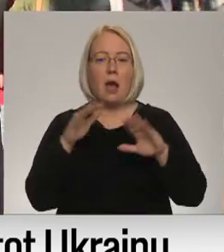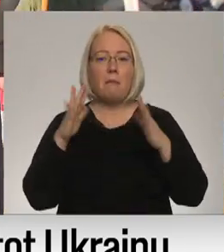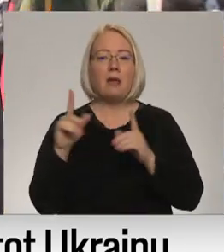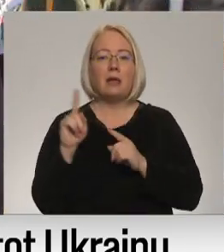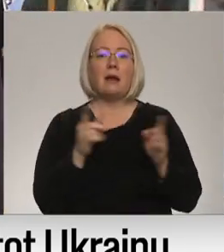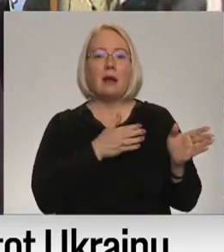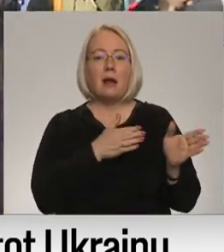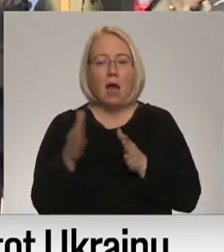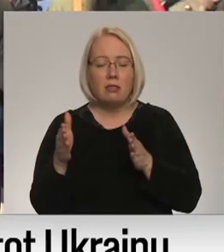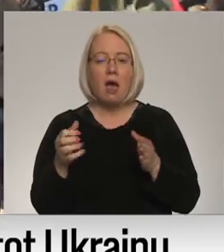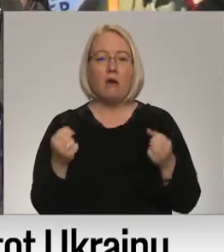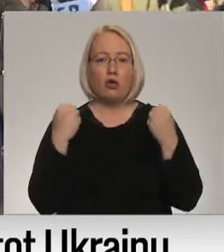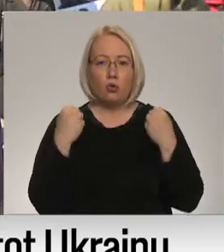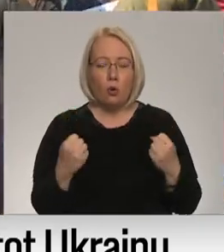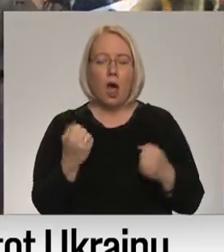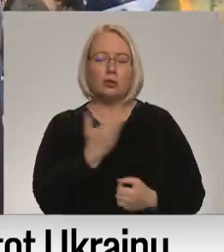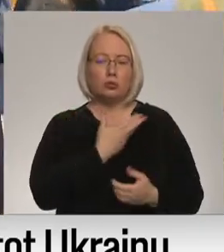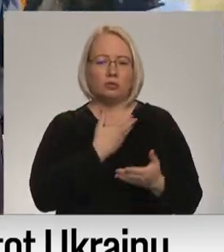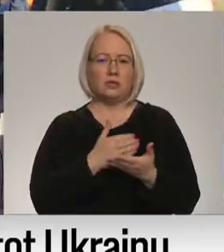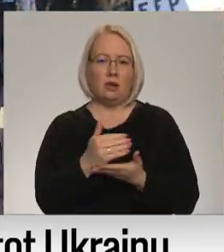un turās un dzīvos.